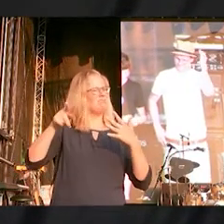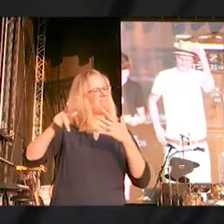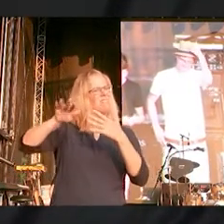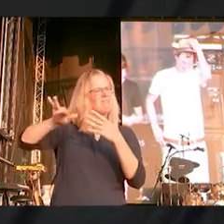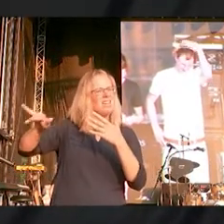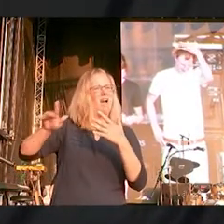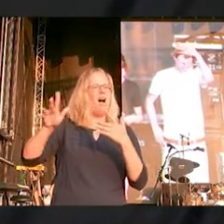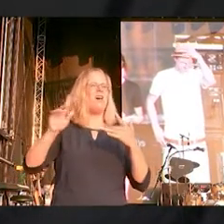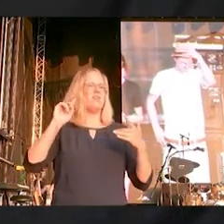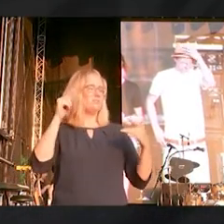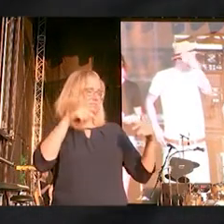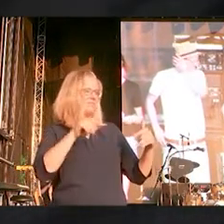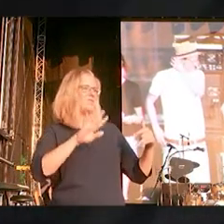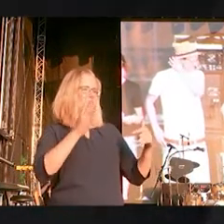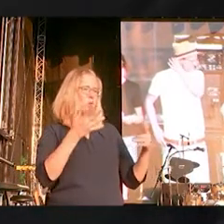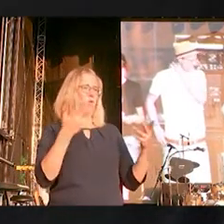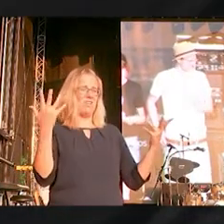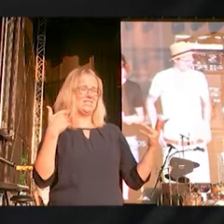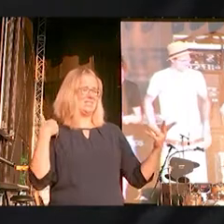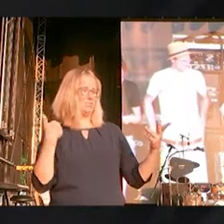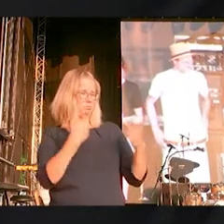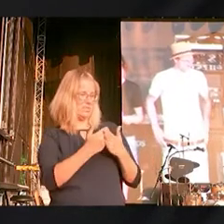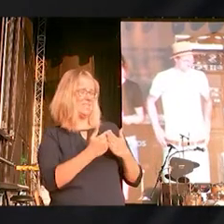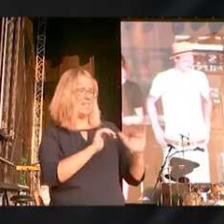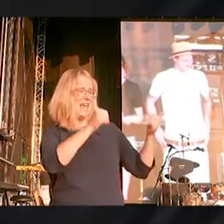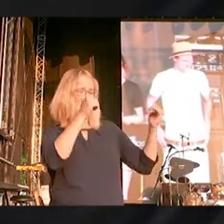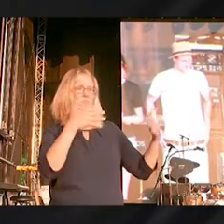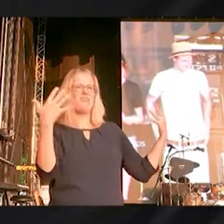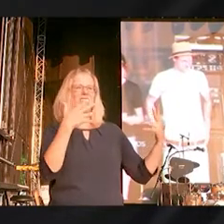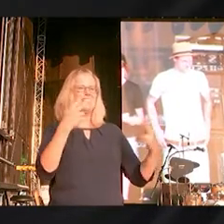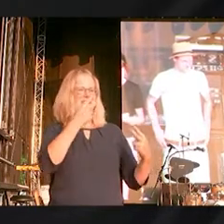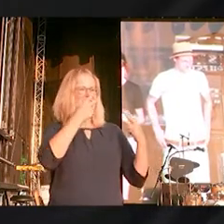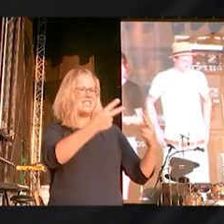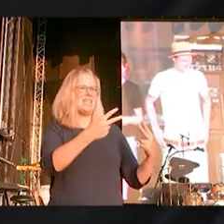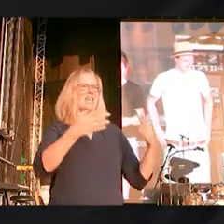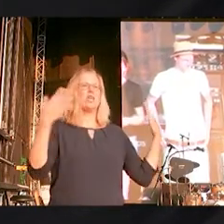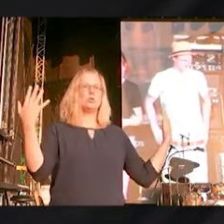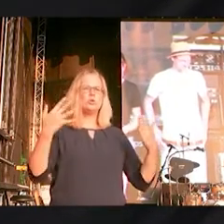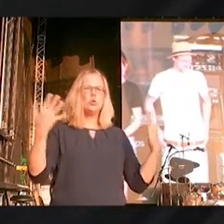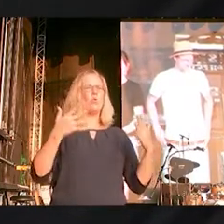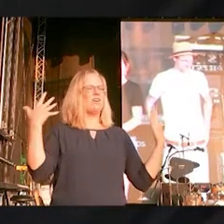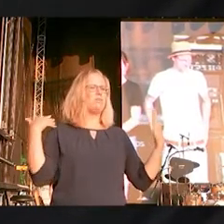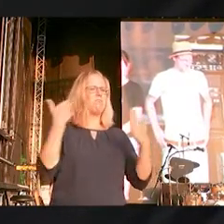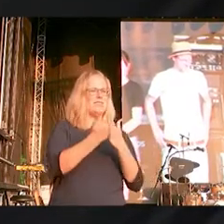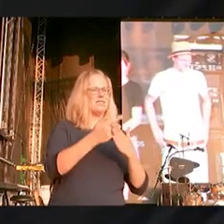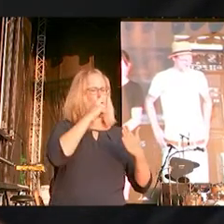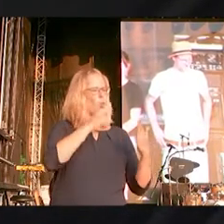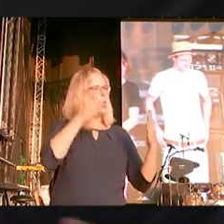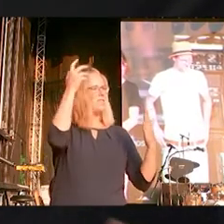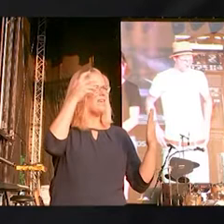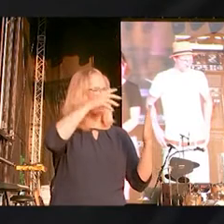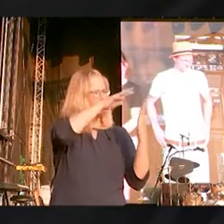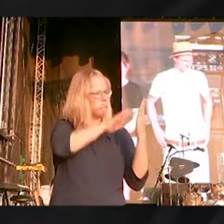sehen und auch erlebt haben, meiner Meinung nach über diesen Tag hinaus praktisch werden. Wir müssen